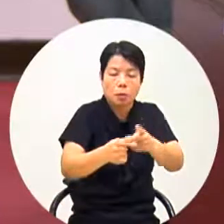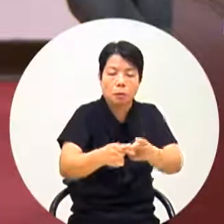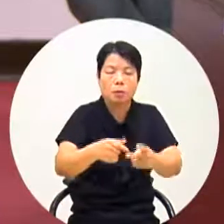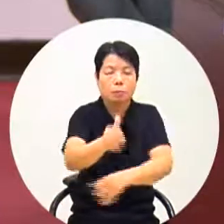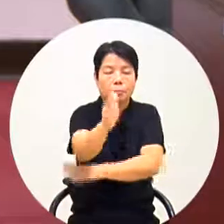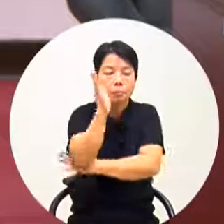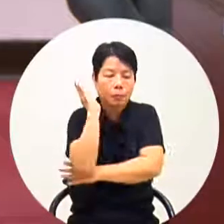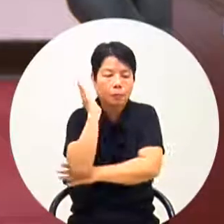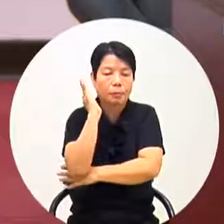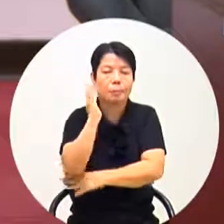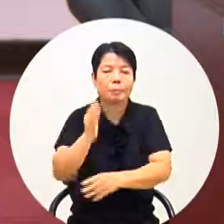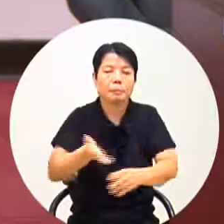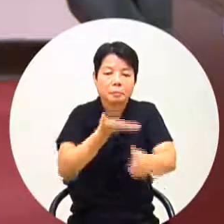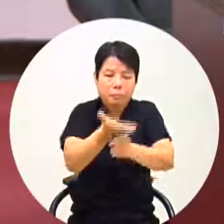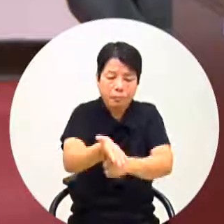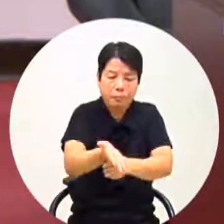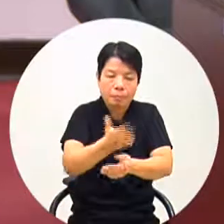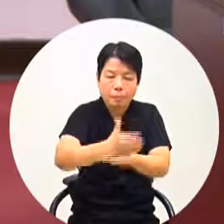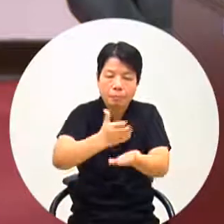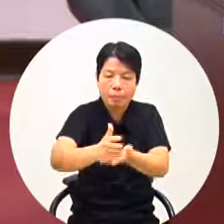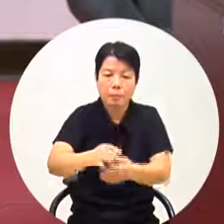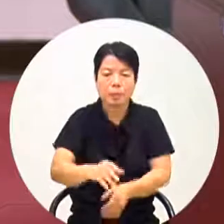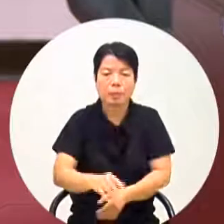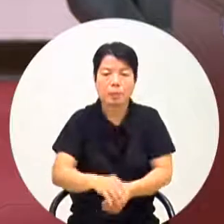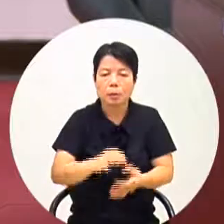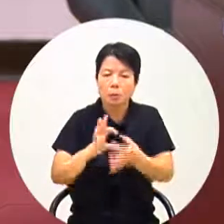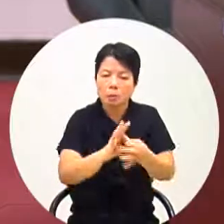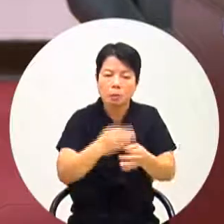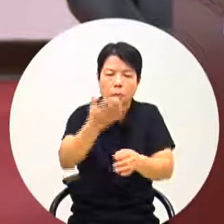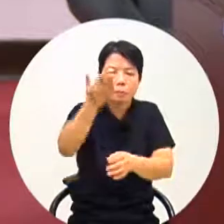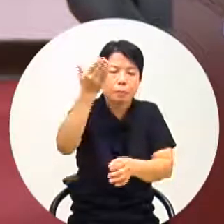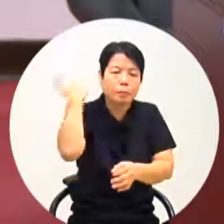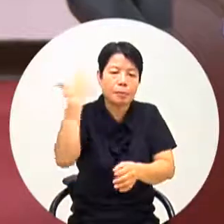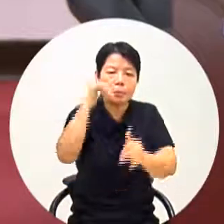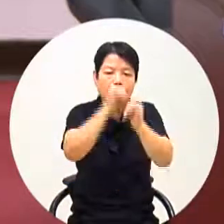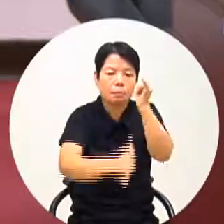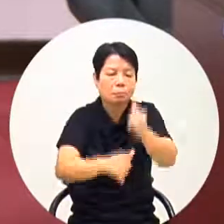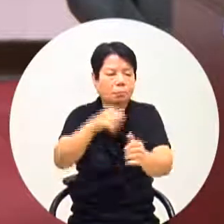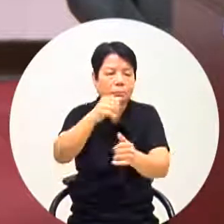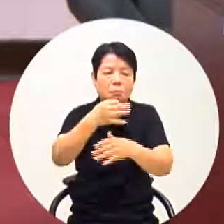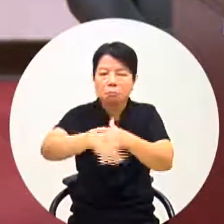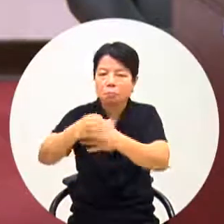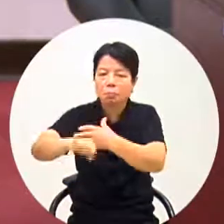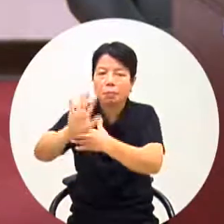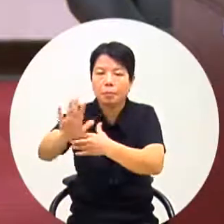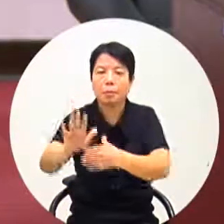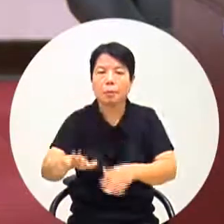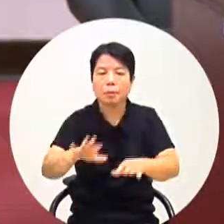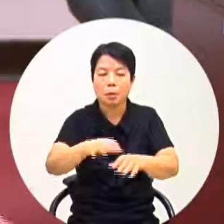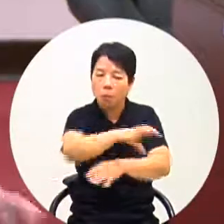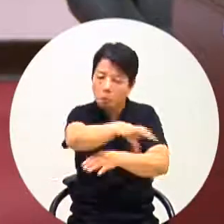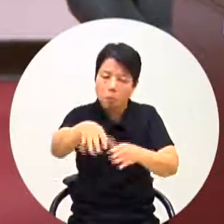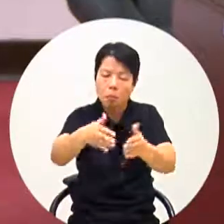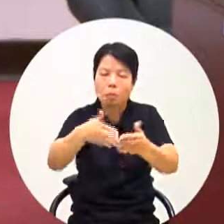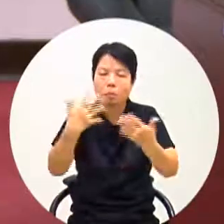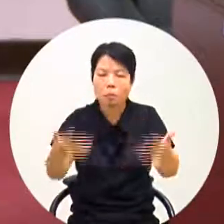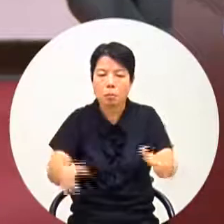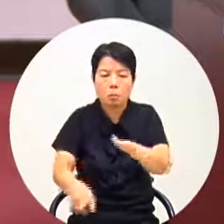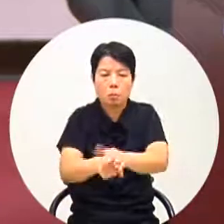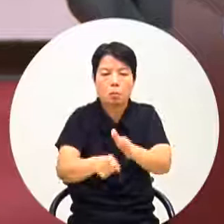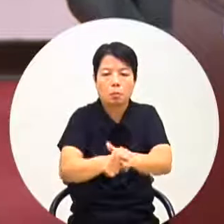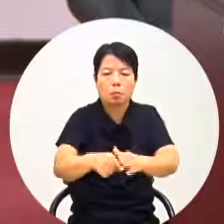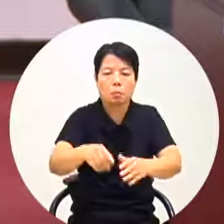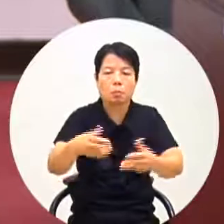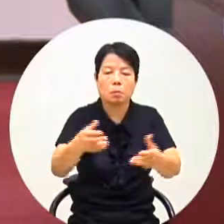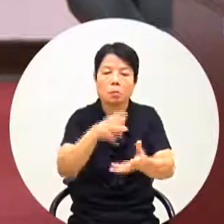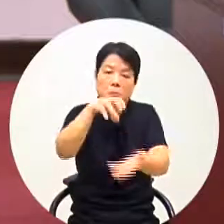理？因为时空背景没有办法，很多到现在很多都是违建户了。我想你们在过程当中